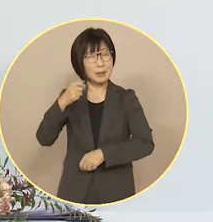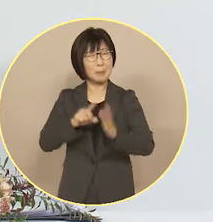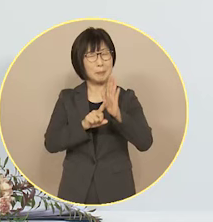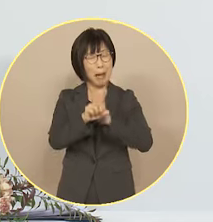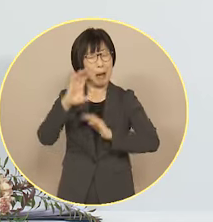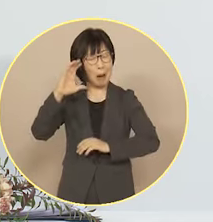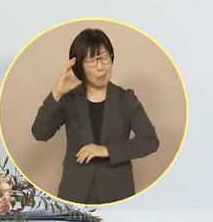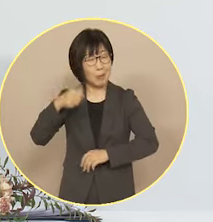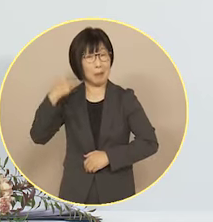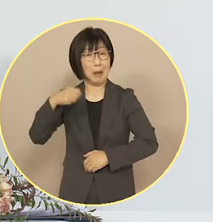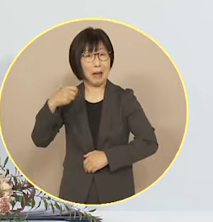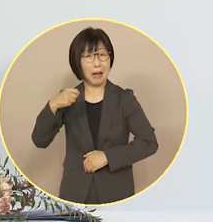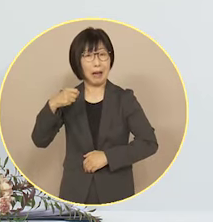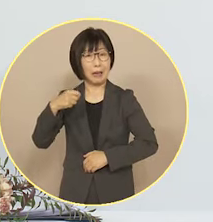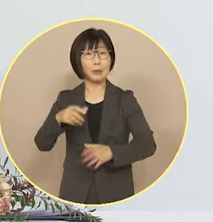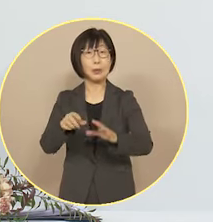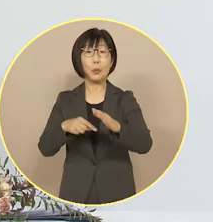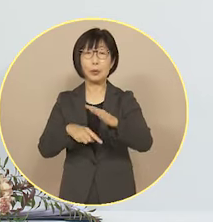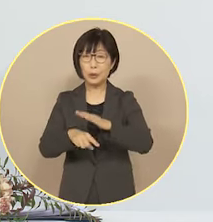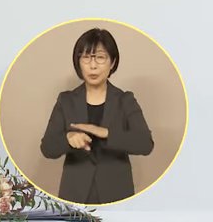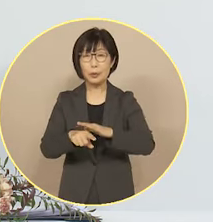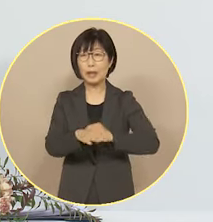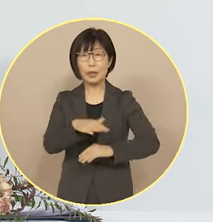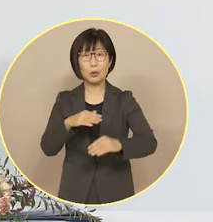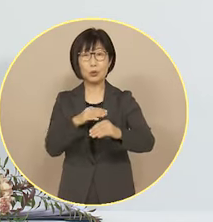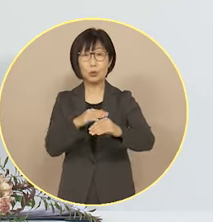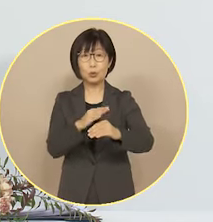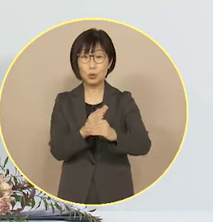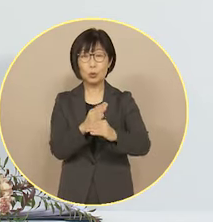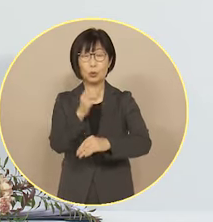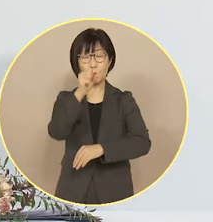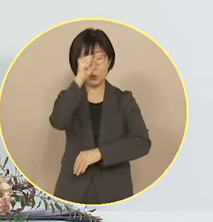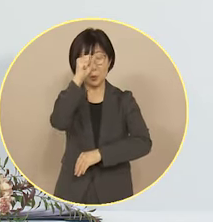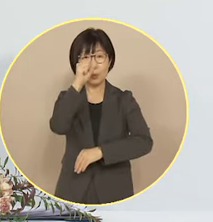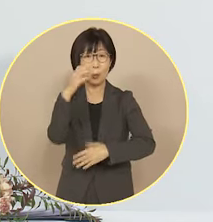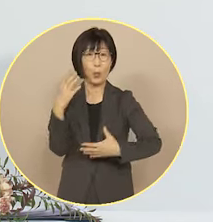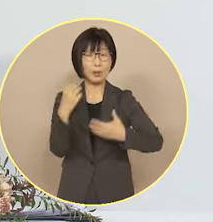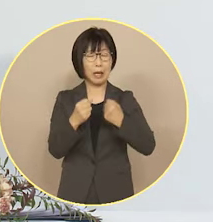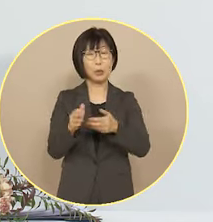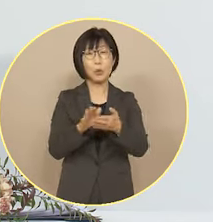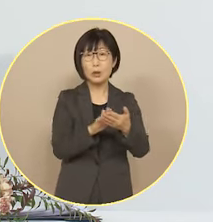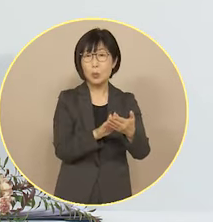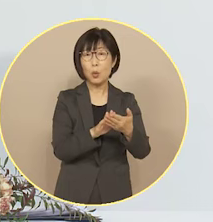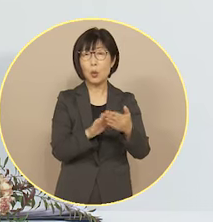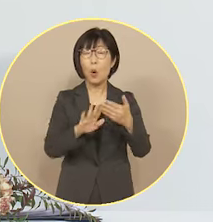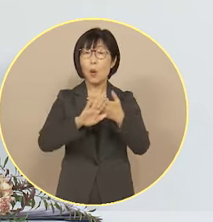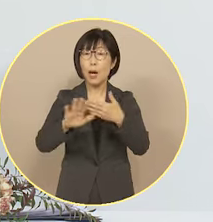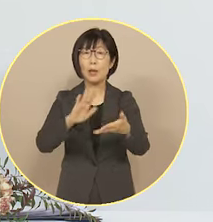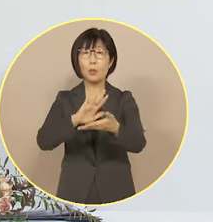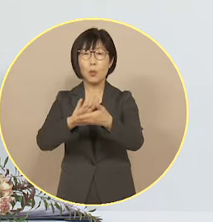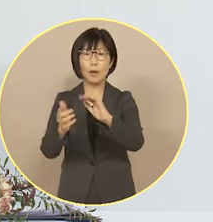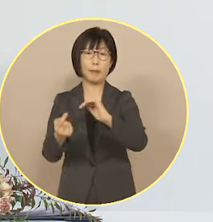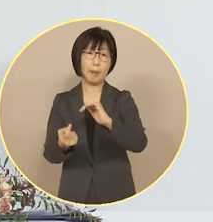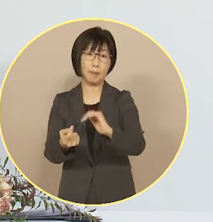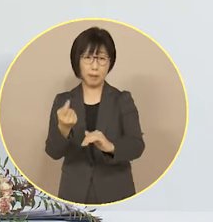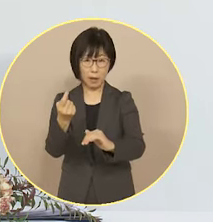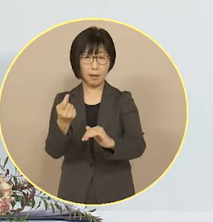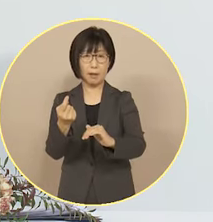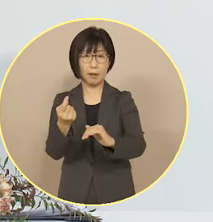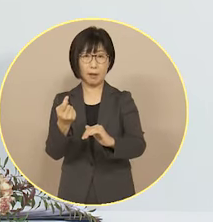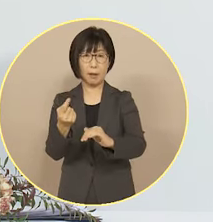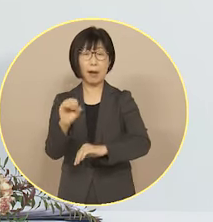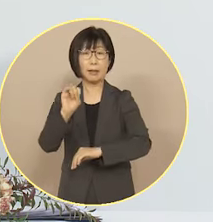猛暑による熱中症の疑いで児童生徒が死亡するという痛ましい事故が他県で発生してい